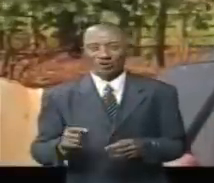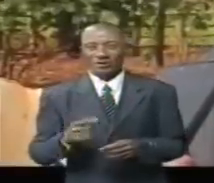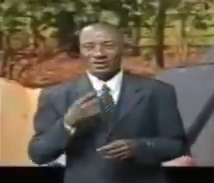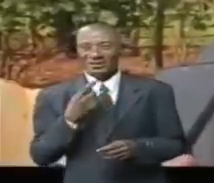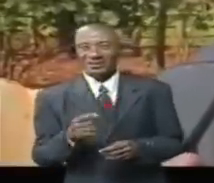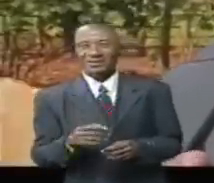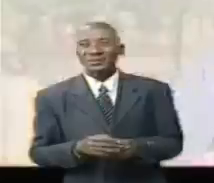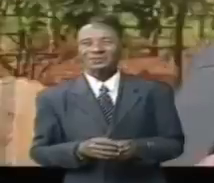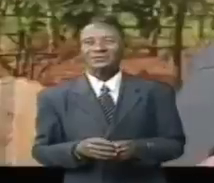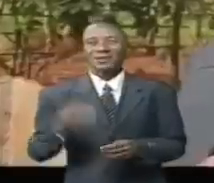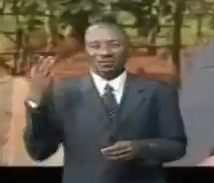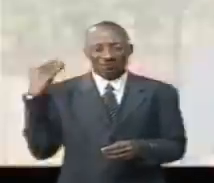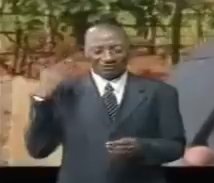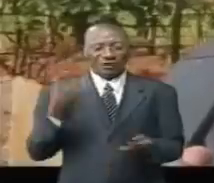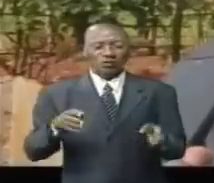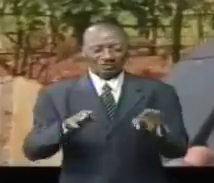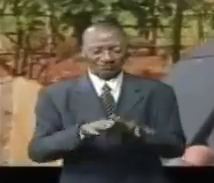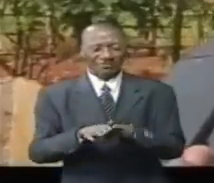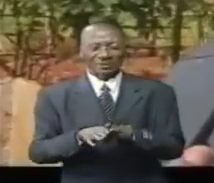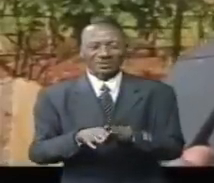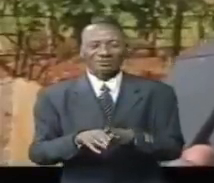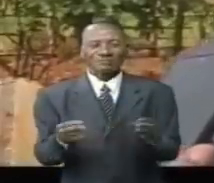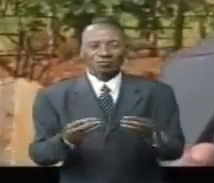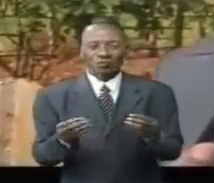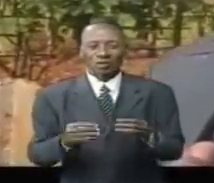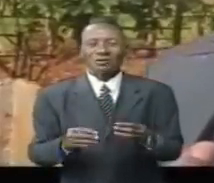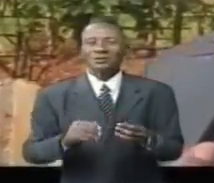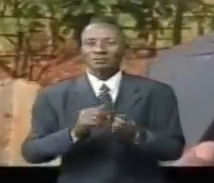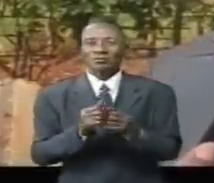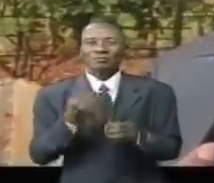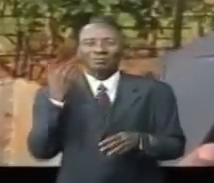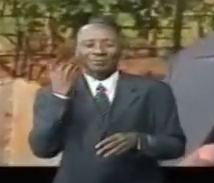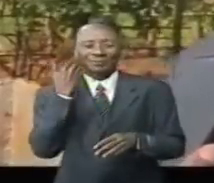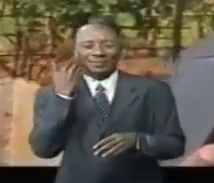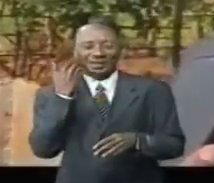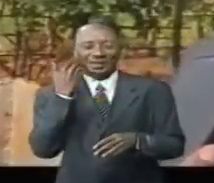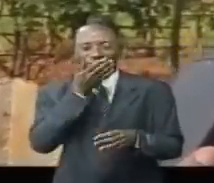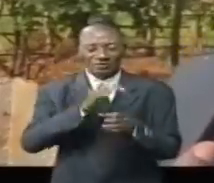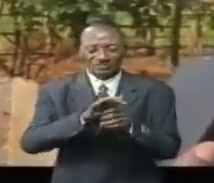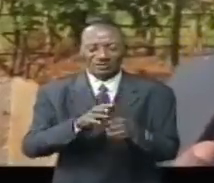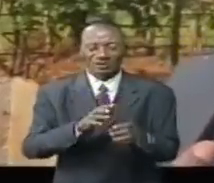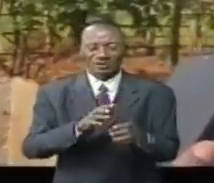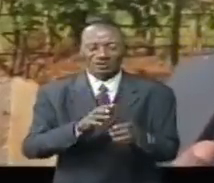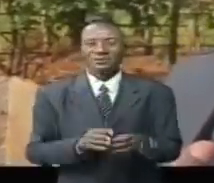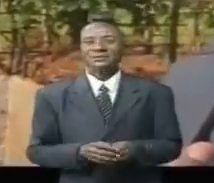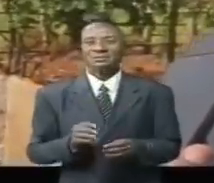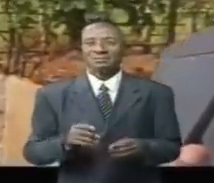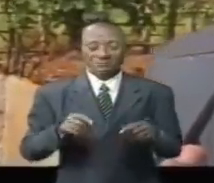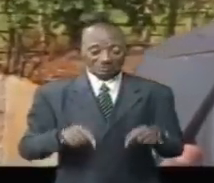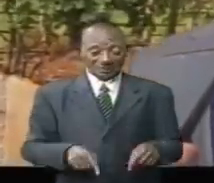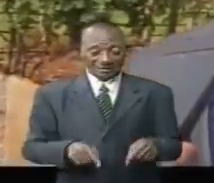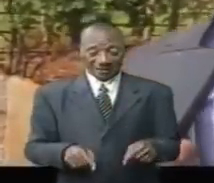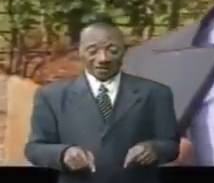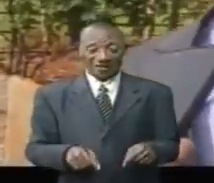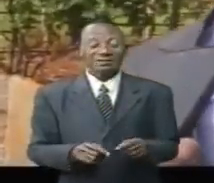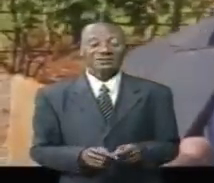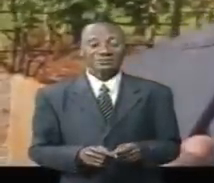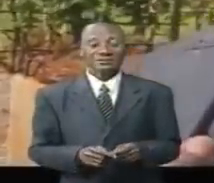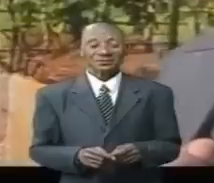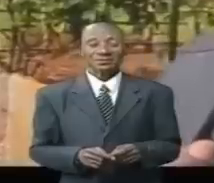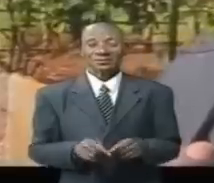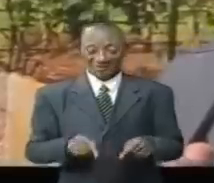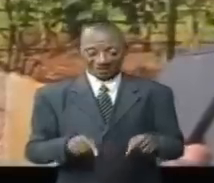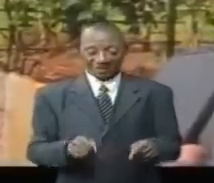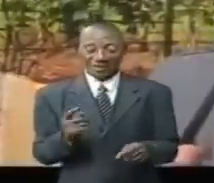à l'ouverture de la frontière de la République démocratique du Congo avec la République d'Angola. Parce que le message a été lancé par le ministre de